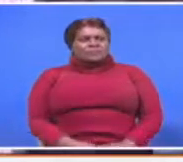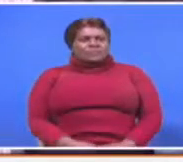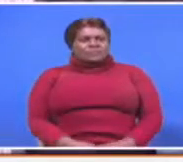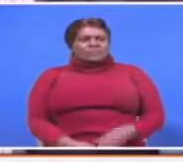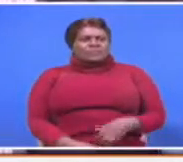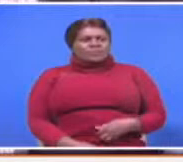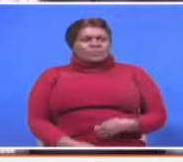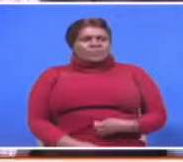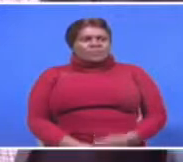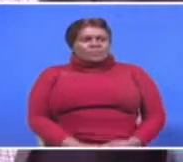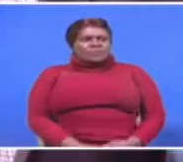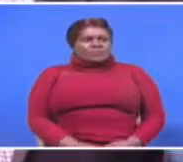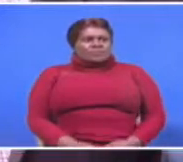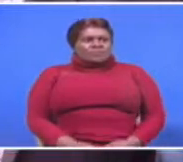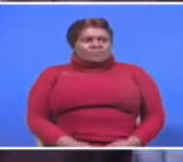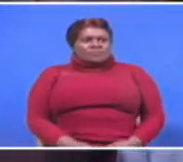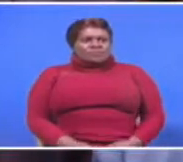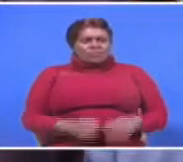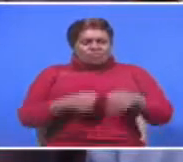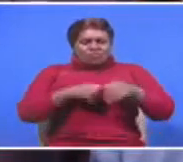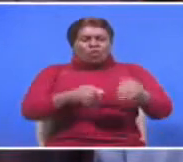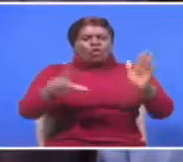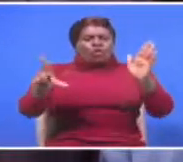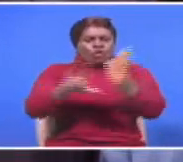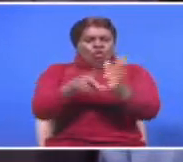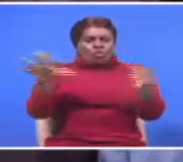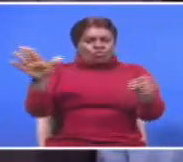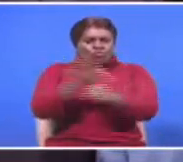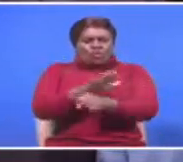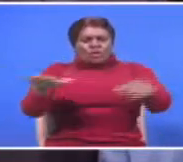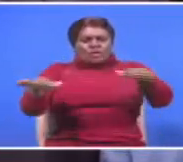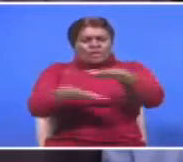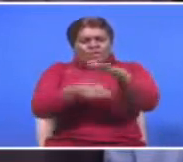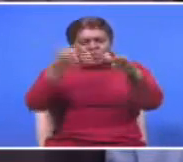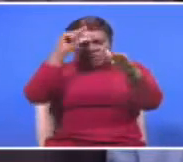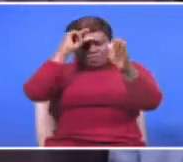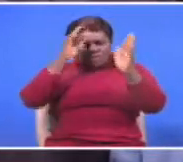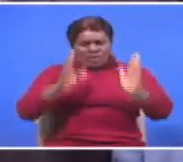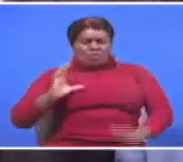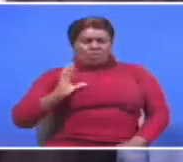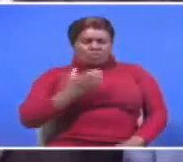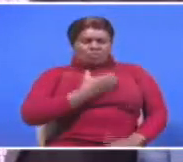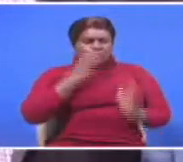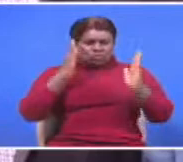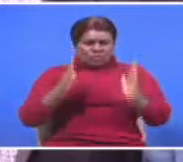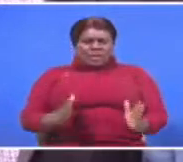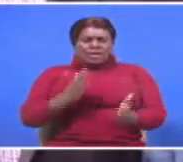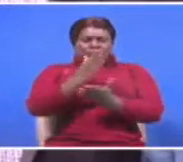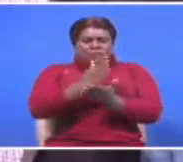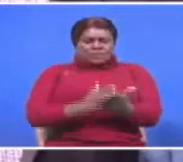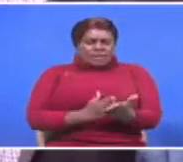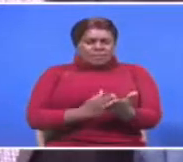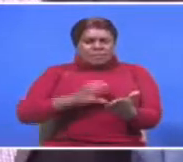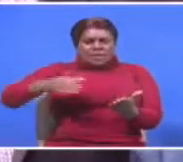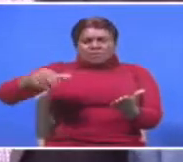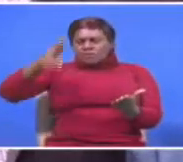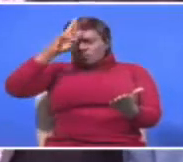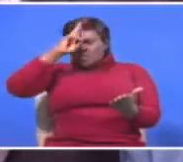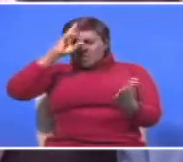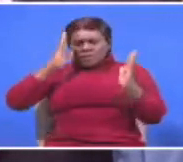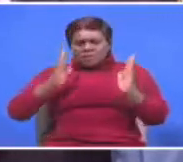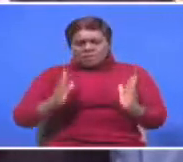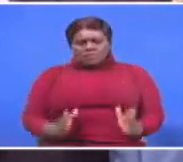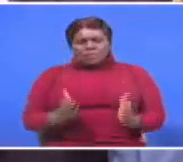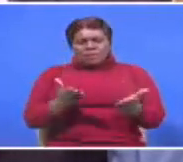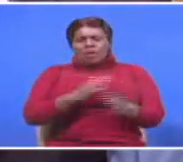Shall be enforced to the letter. The deputy county commissioners wako hapa, the sub county police commanders wako hapa,